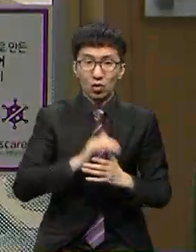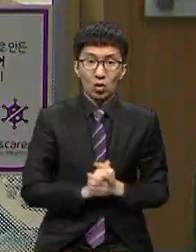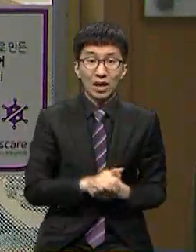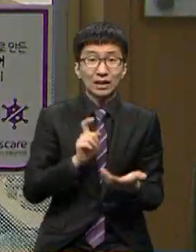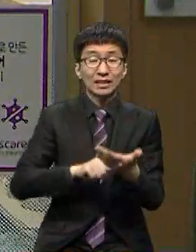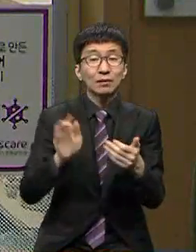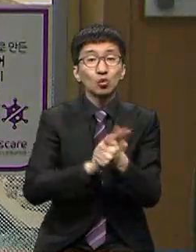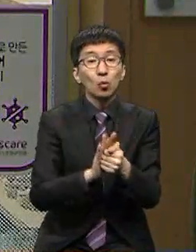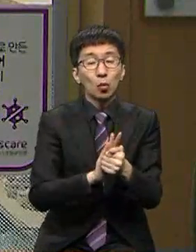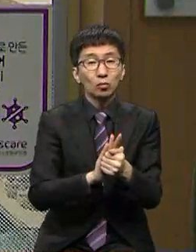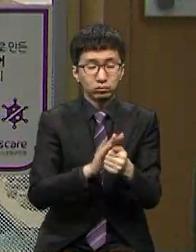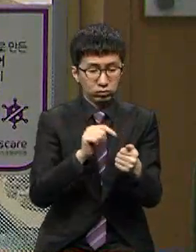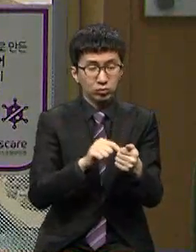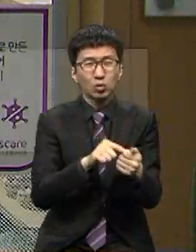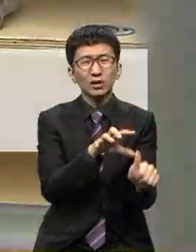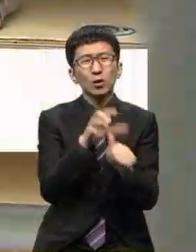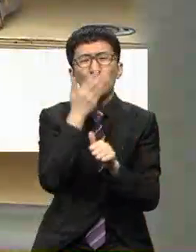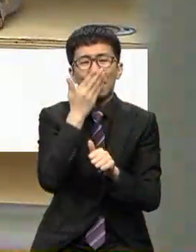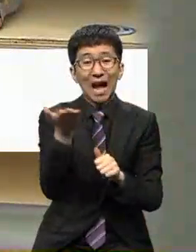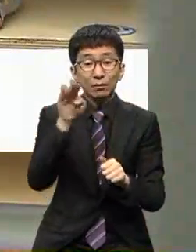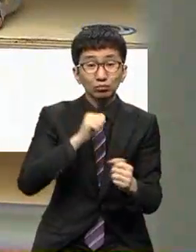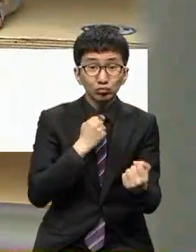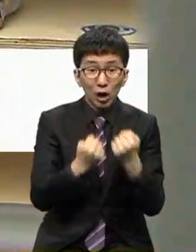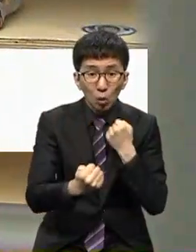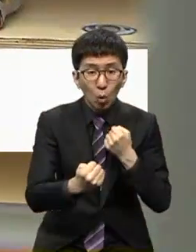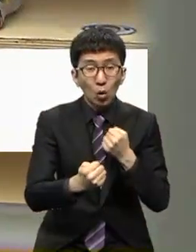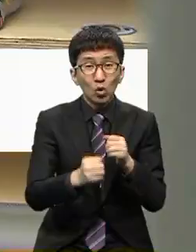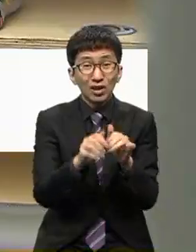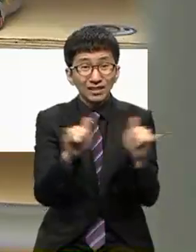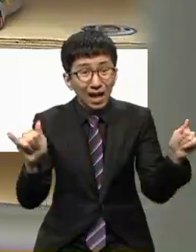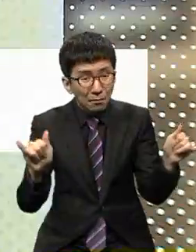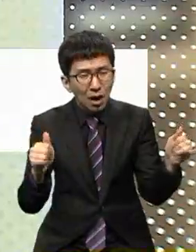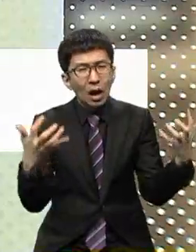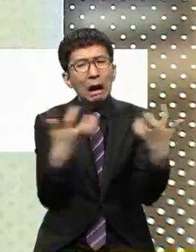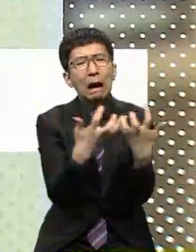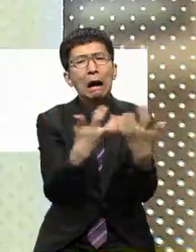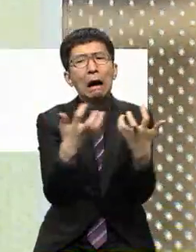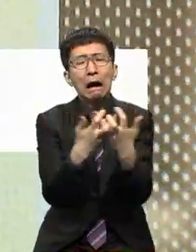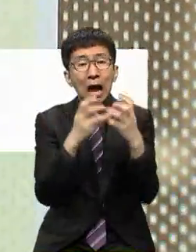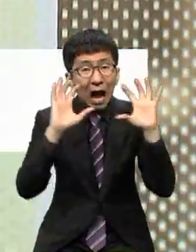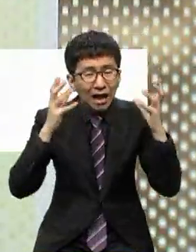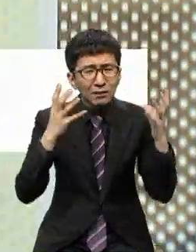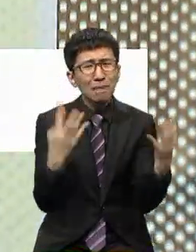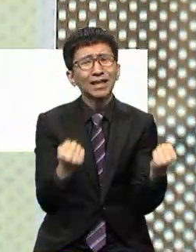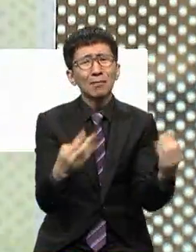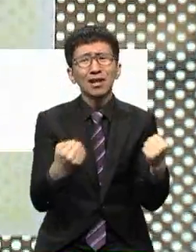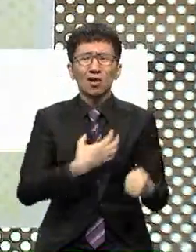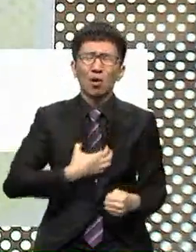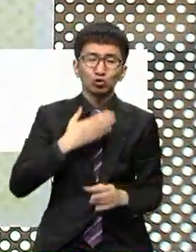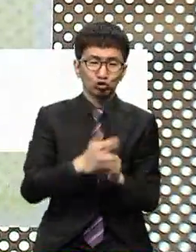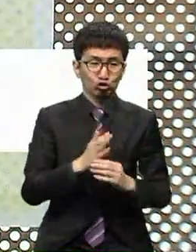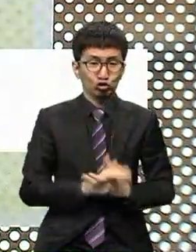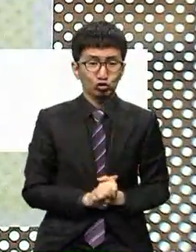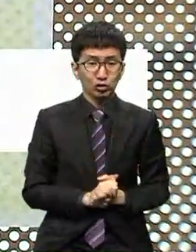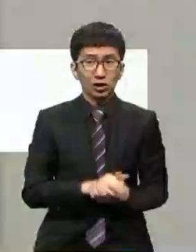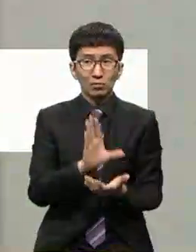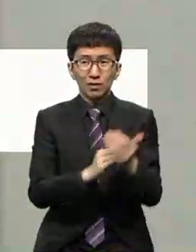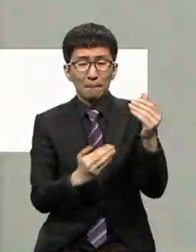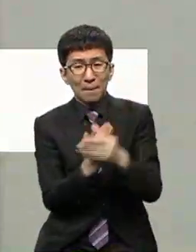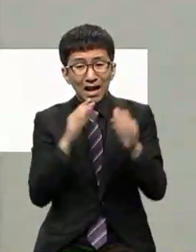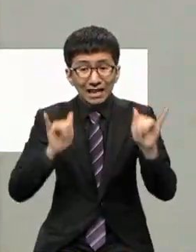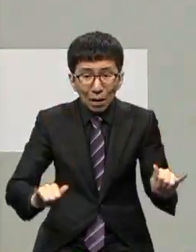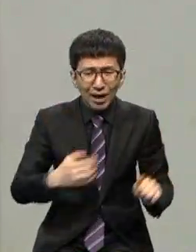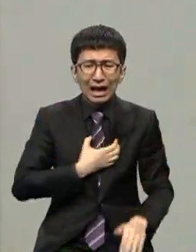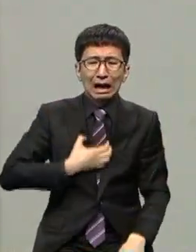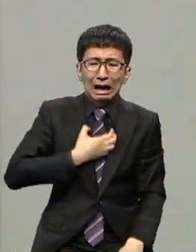돌봄 서비스를 이용할 수는 있지만 돌봄 교실이 오히려 학생 밀집도가 더 높아 불안합니다. 무슨 일이 터질지 몰라